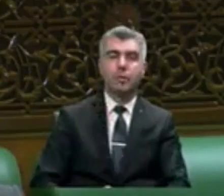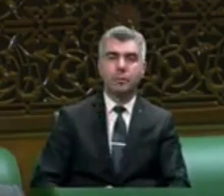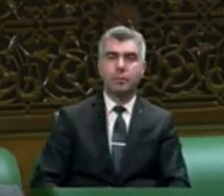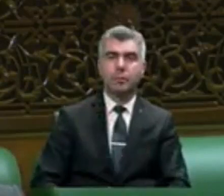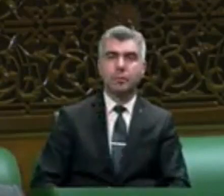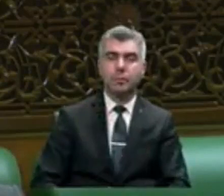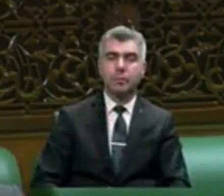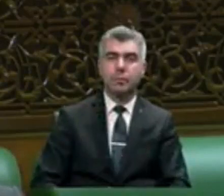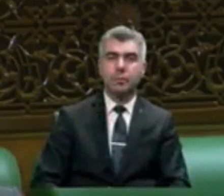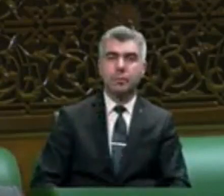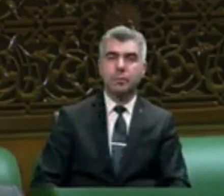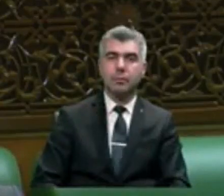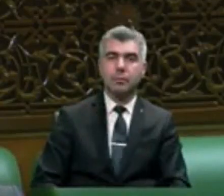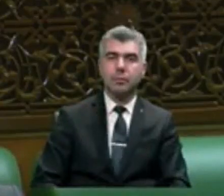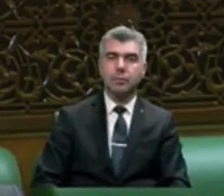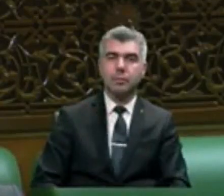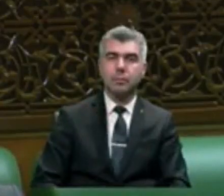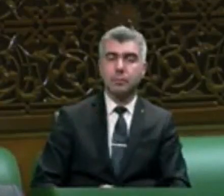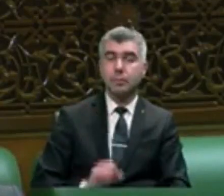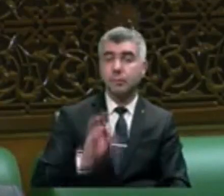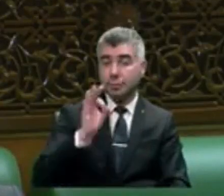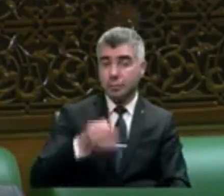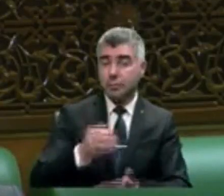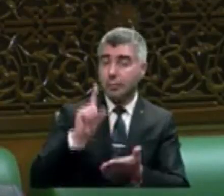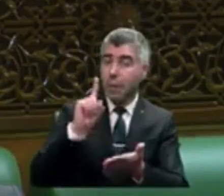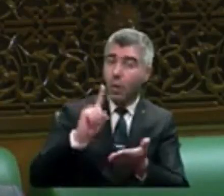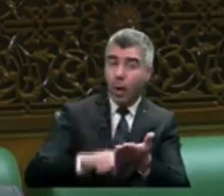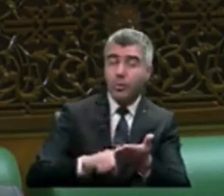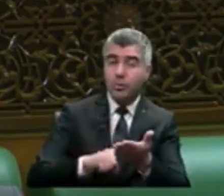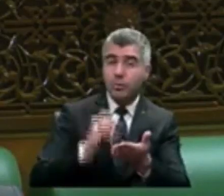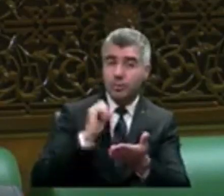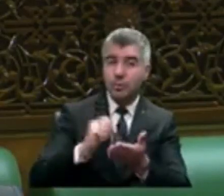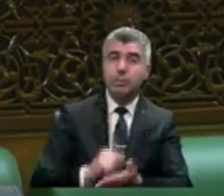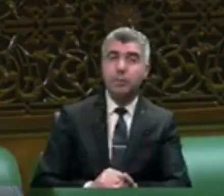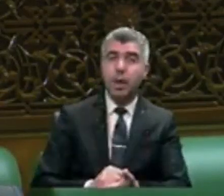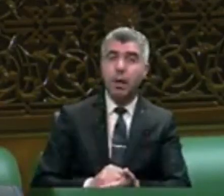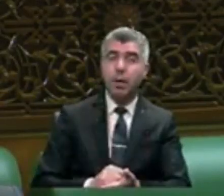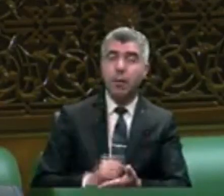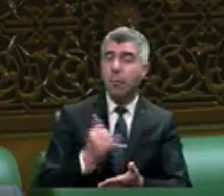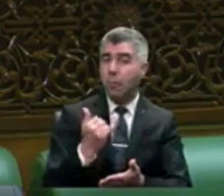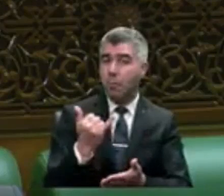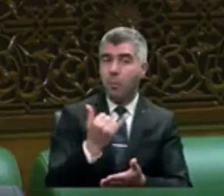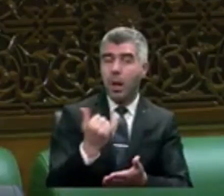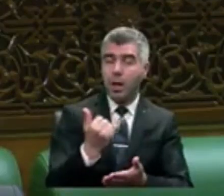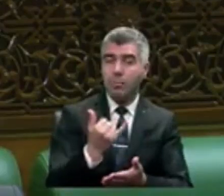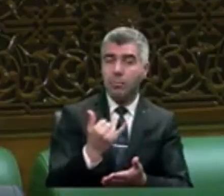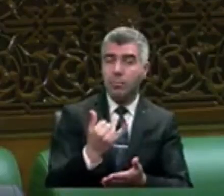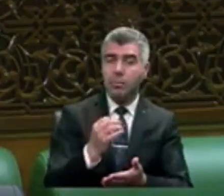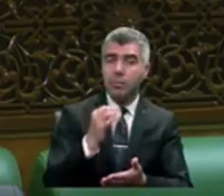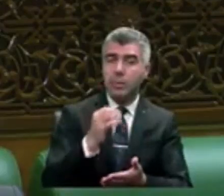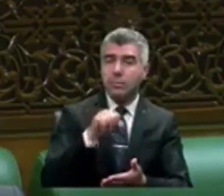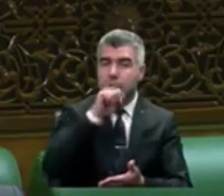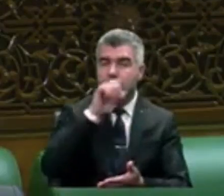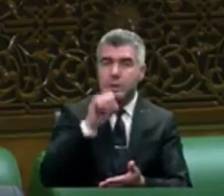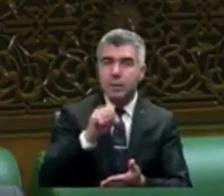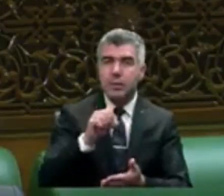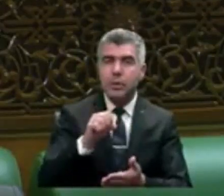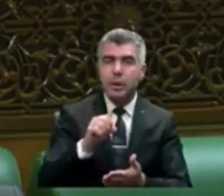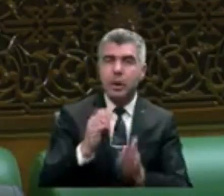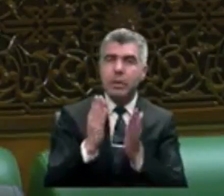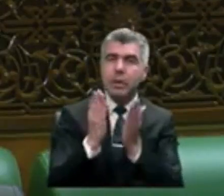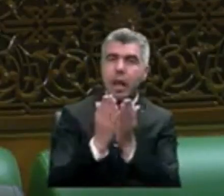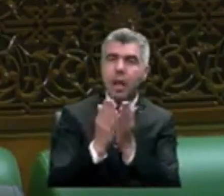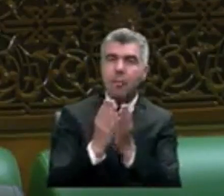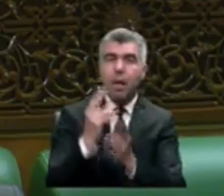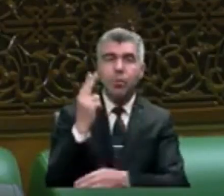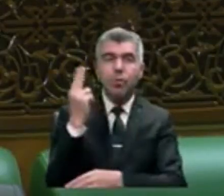واولويات وهو ما يستوجب من اجل ضمان تنزيله بالشكل الصحيح ترغيب وتحبيب الطالب في الجامعه وفي البحث